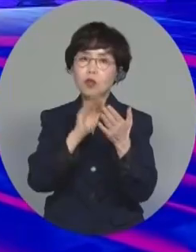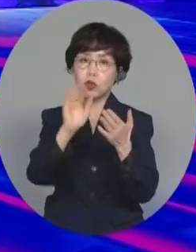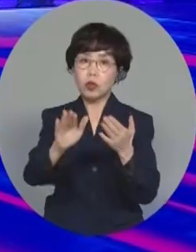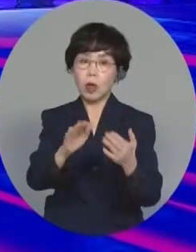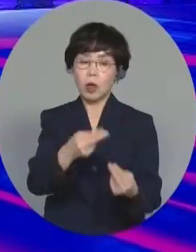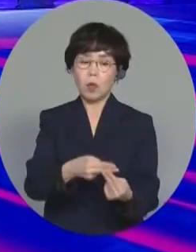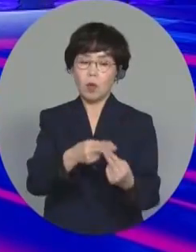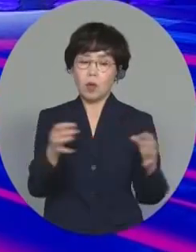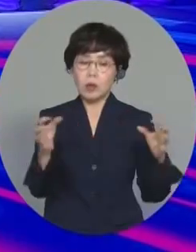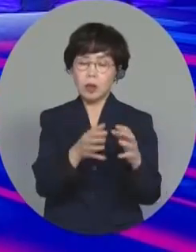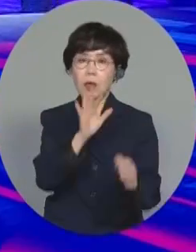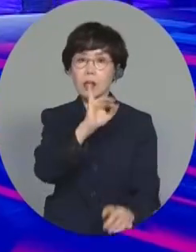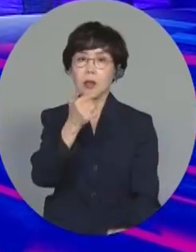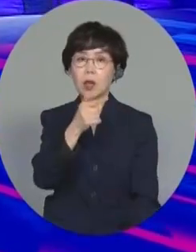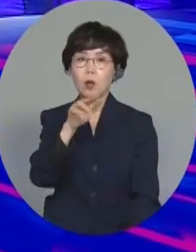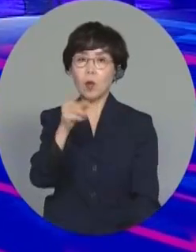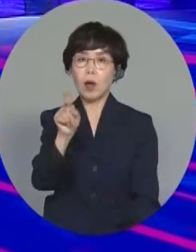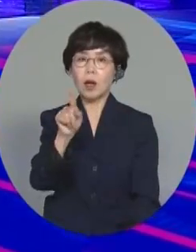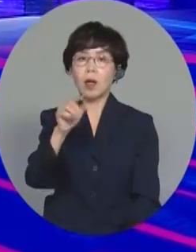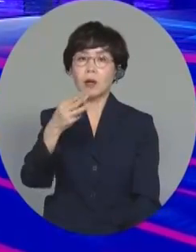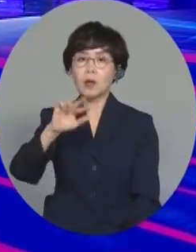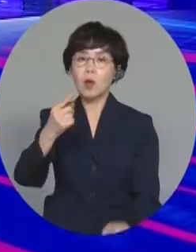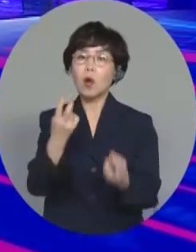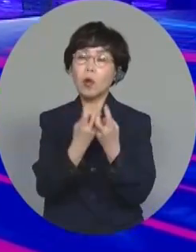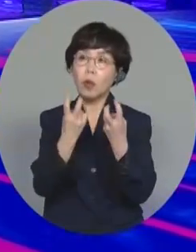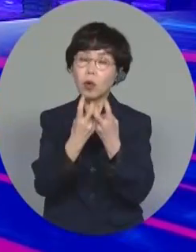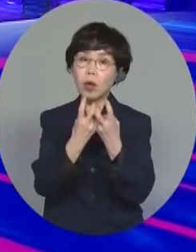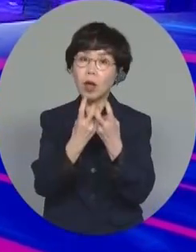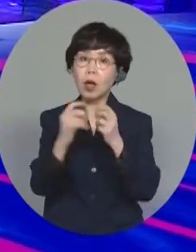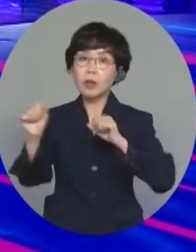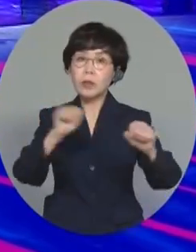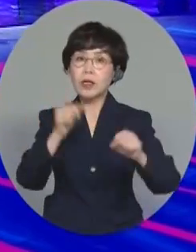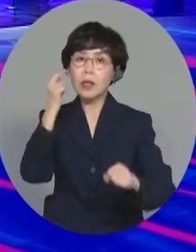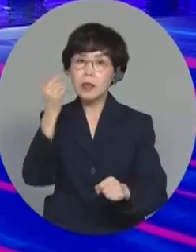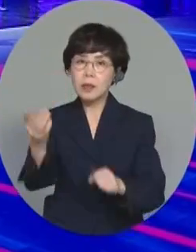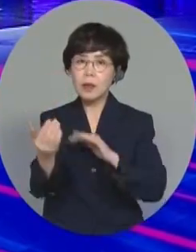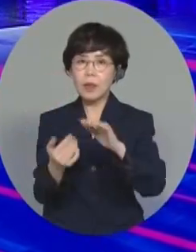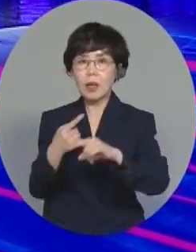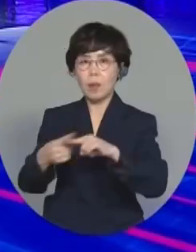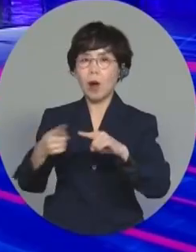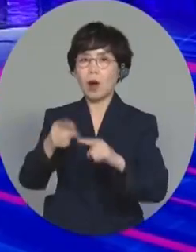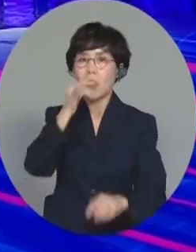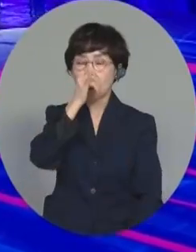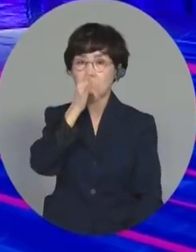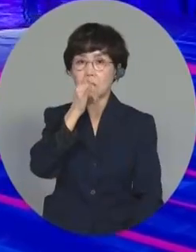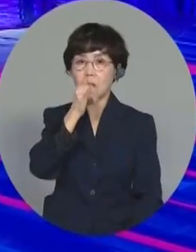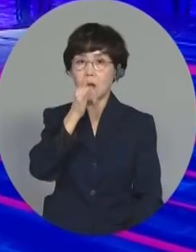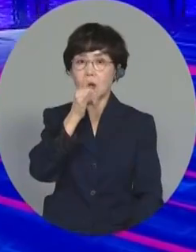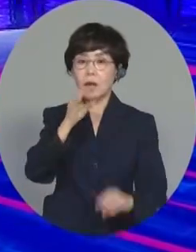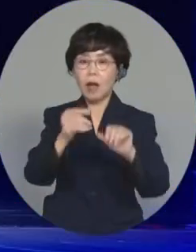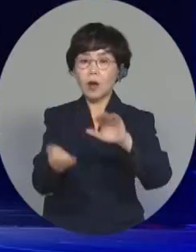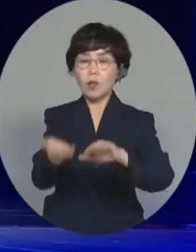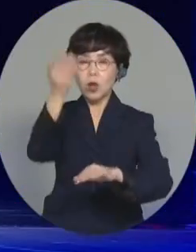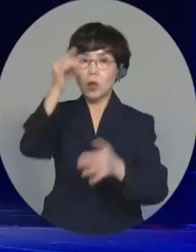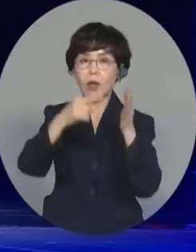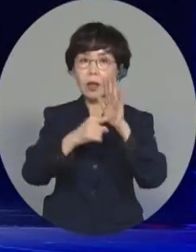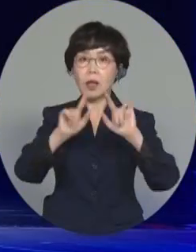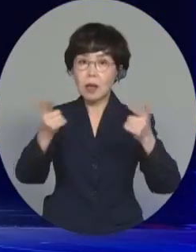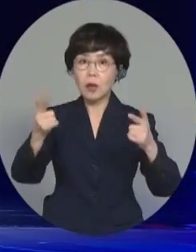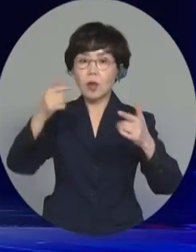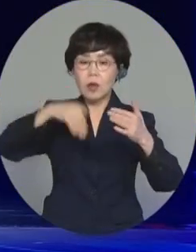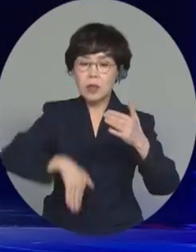축적된 이산화탄소가 어떻게 움직일 것도 예측을 할 수 있게 됩니다. 대기로 올라오지 않고 여전히 지하에 포집된 상태로